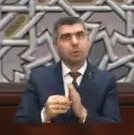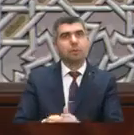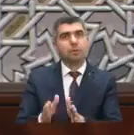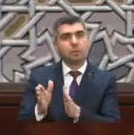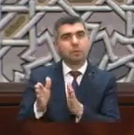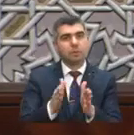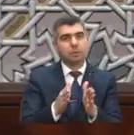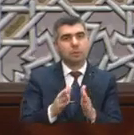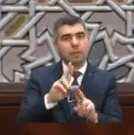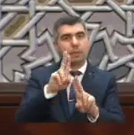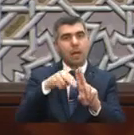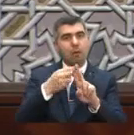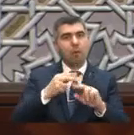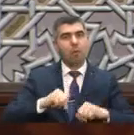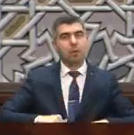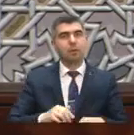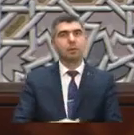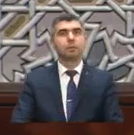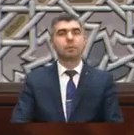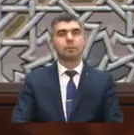جواب السيد الوزير، تفضلوا.